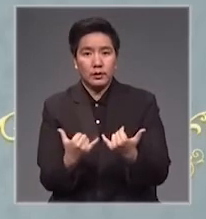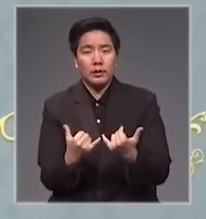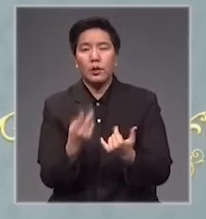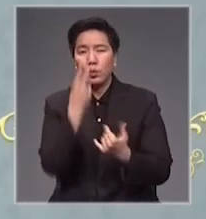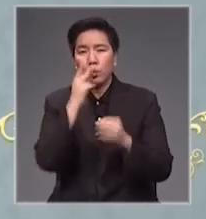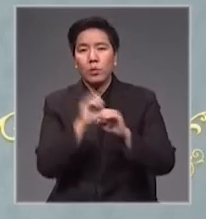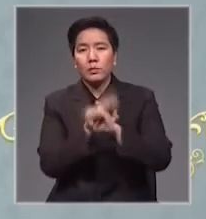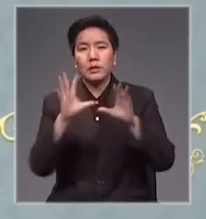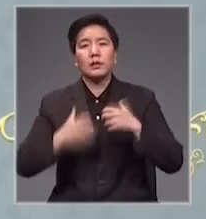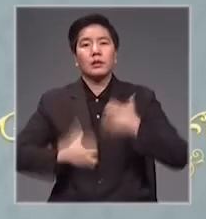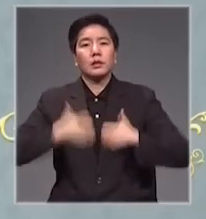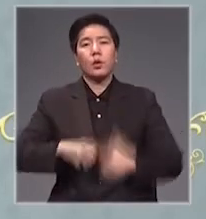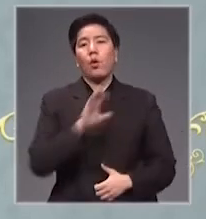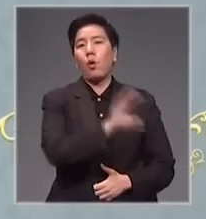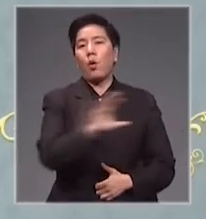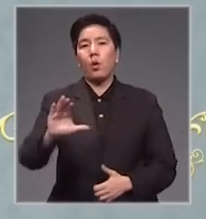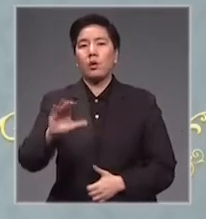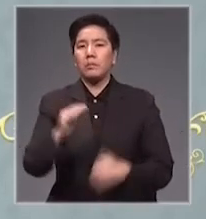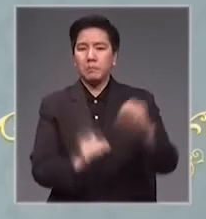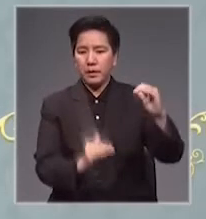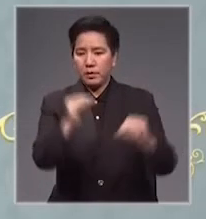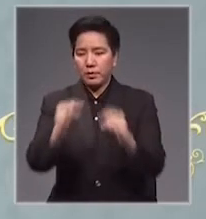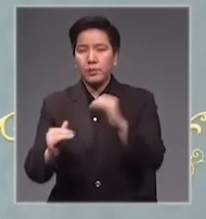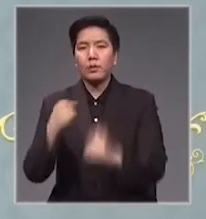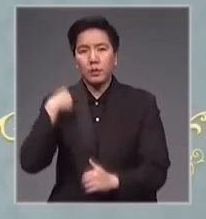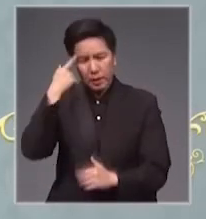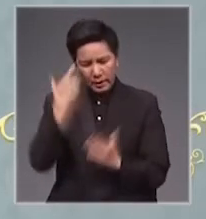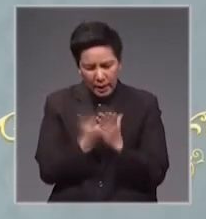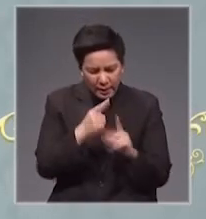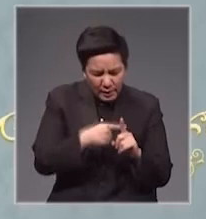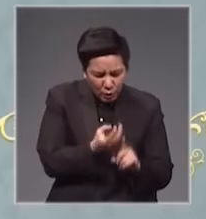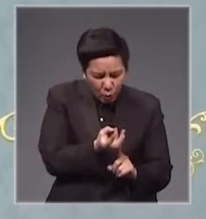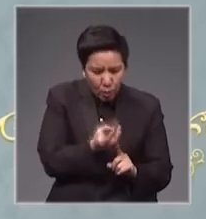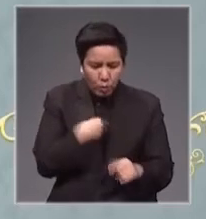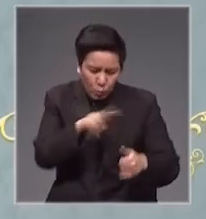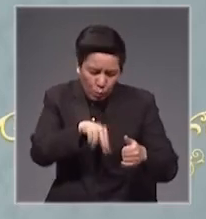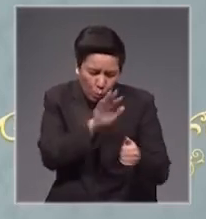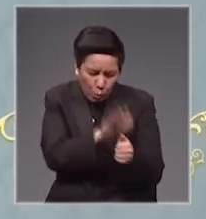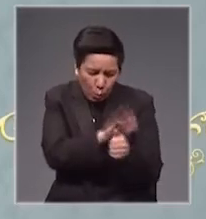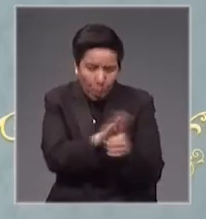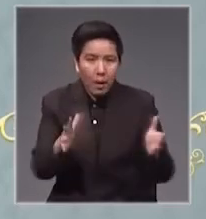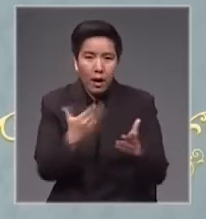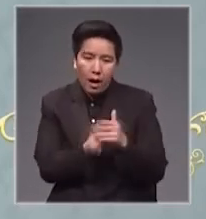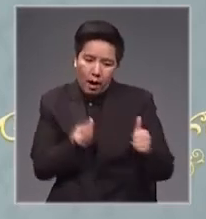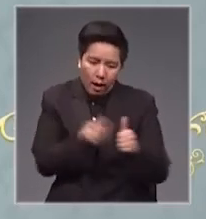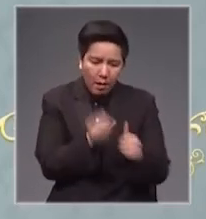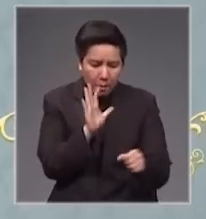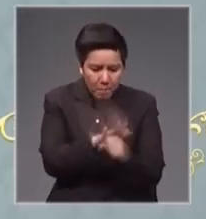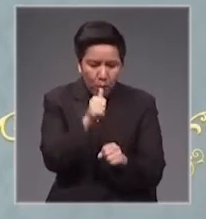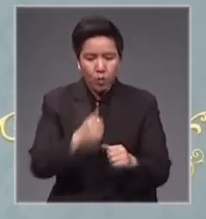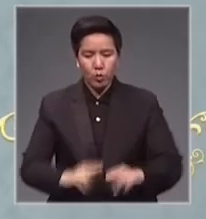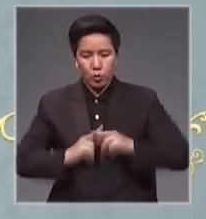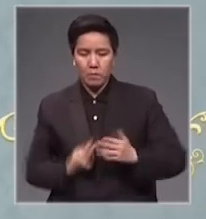ดือดร้อนต่างๆนั้นมีไม่เท่ากันนะครับรายได้น้อยสุดเราต้องอาจจะต้องดูแลมากที่สุดให้เขามีรายได้ที่เพียงพอพึ่งตนเองได้ซึ่งเรา